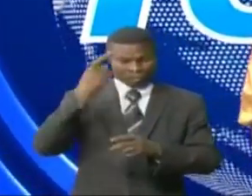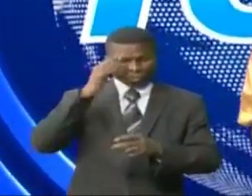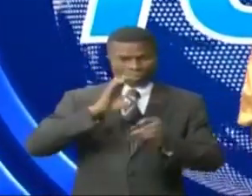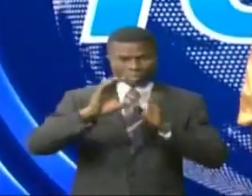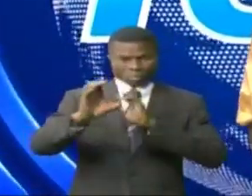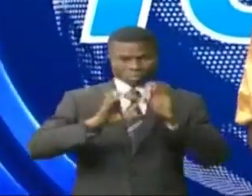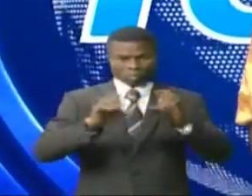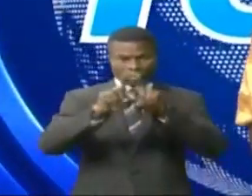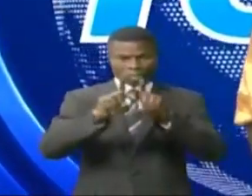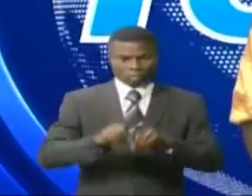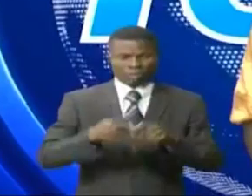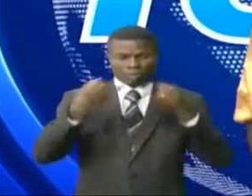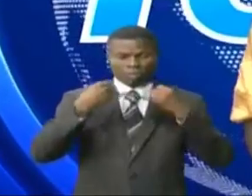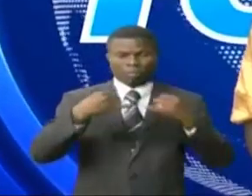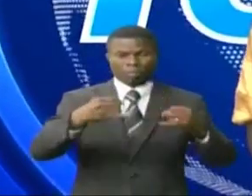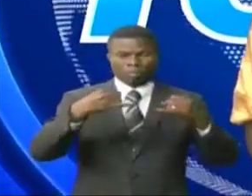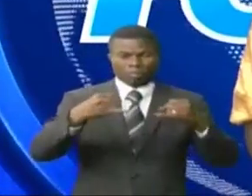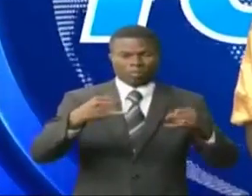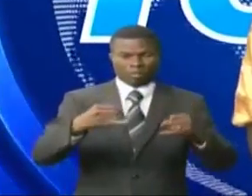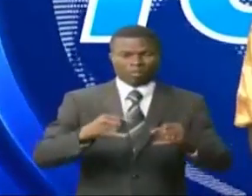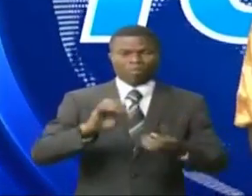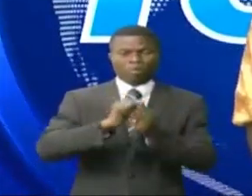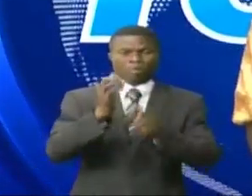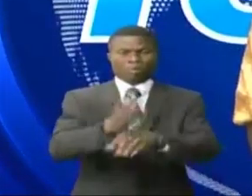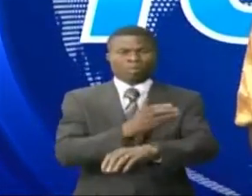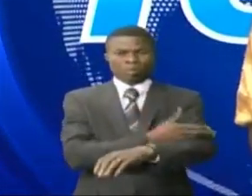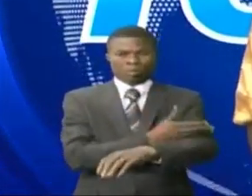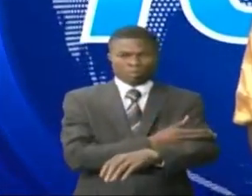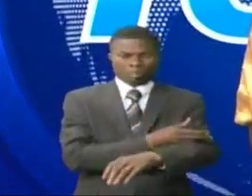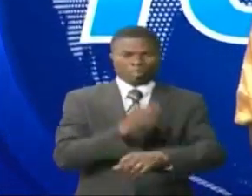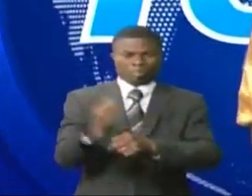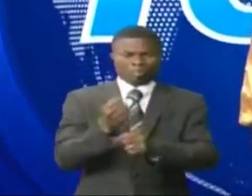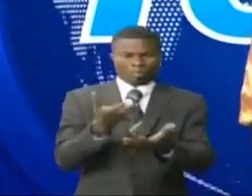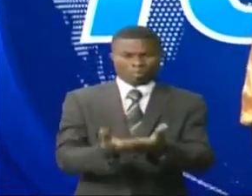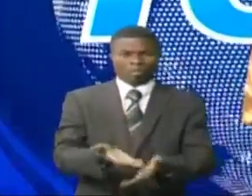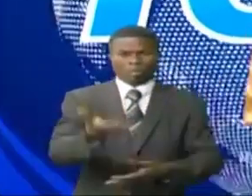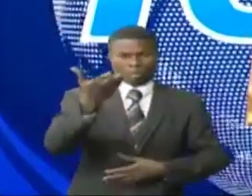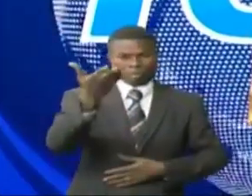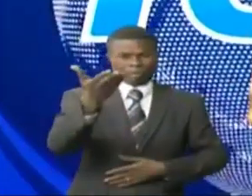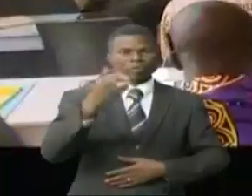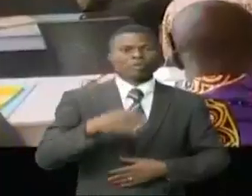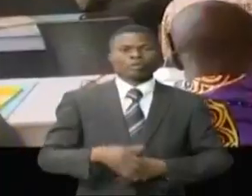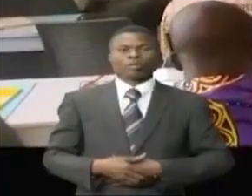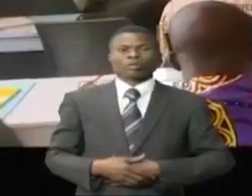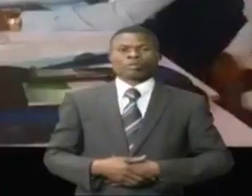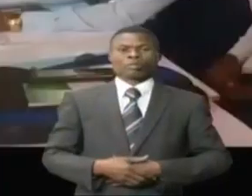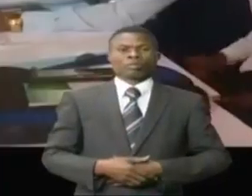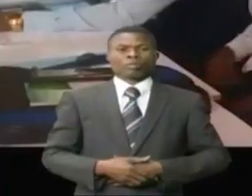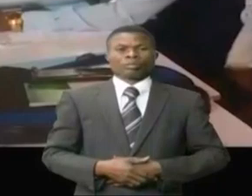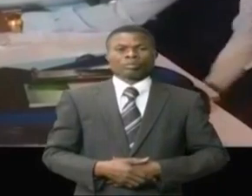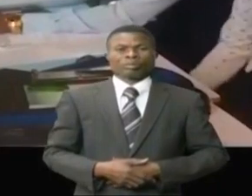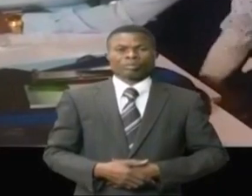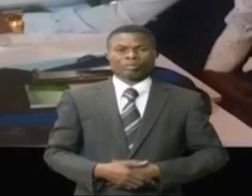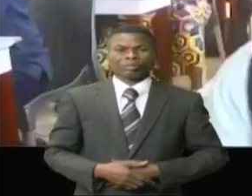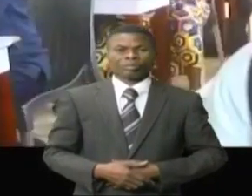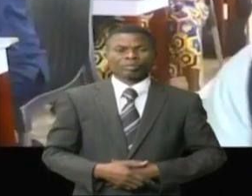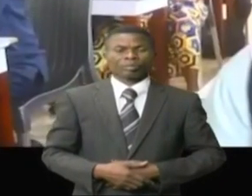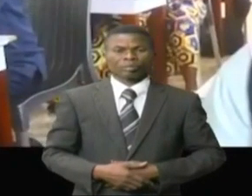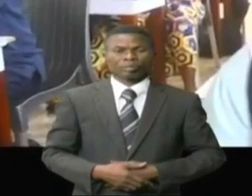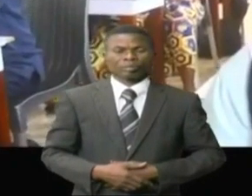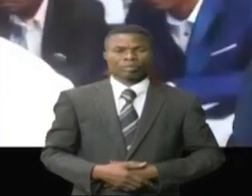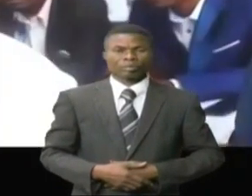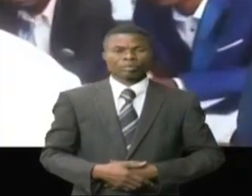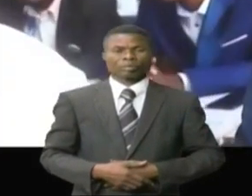communication et l'information du taux d'avancement des 10 travaux. Reportage. L'initiative d'une journée a eu lieu à